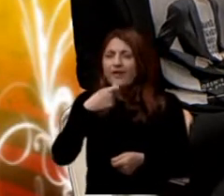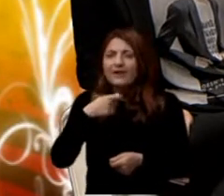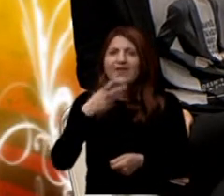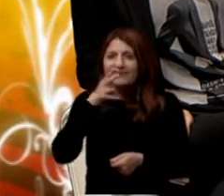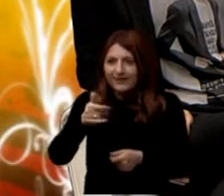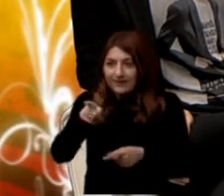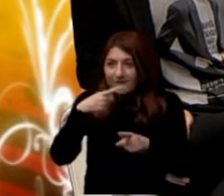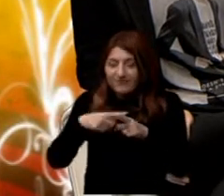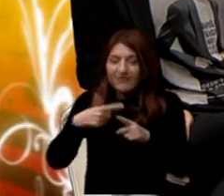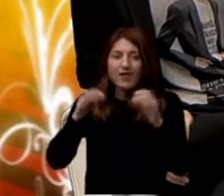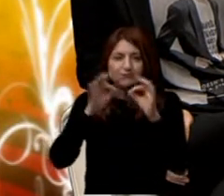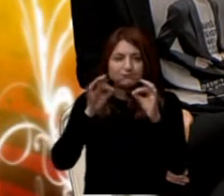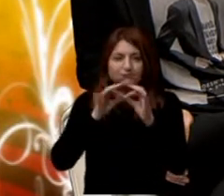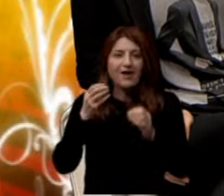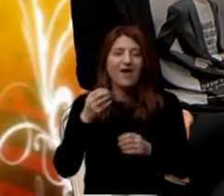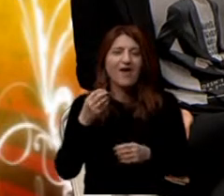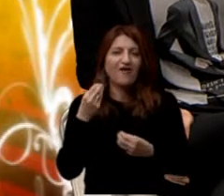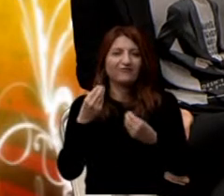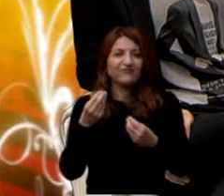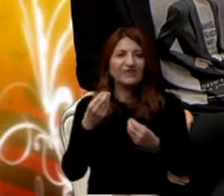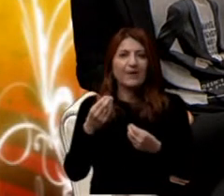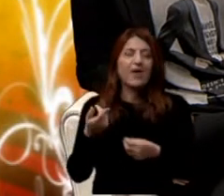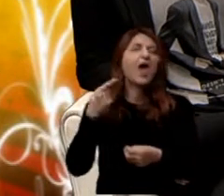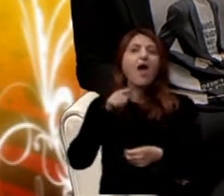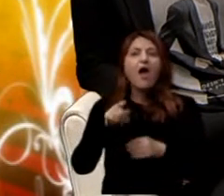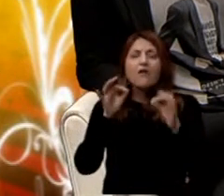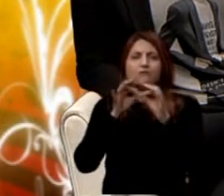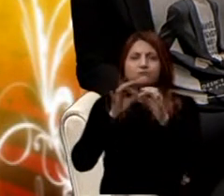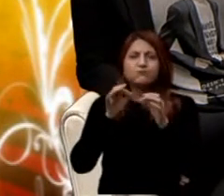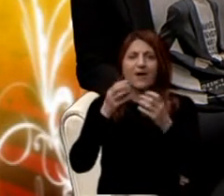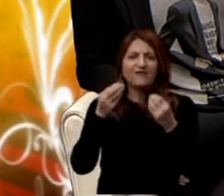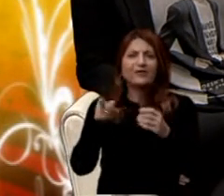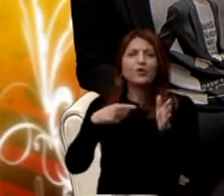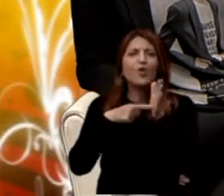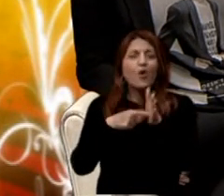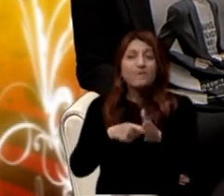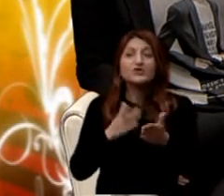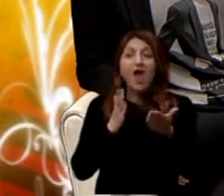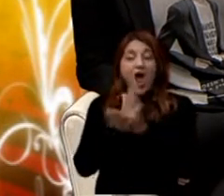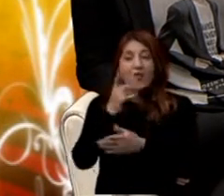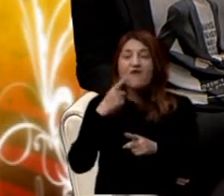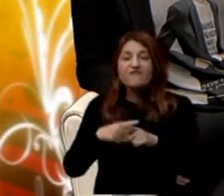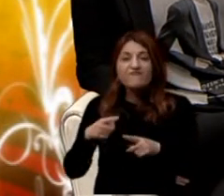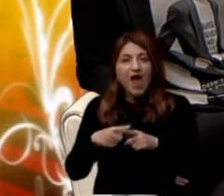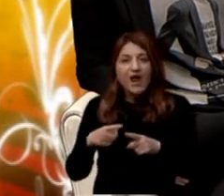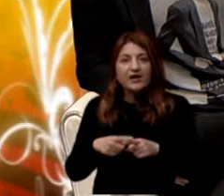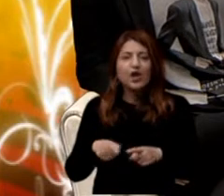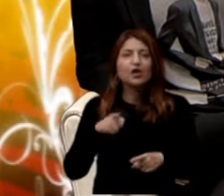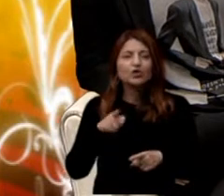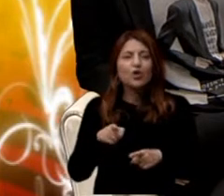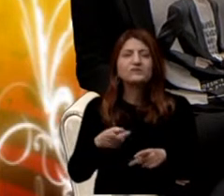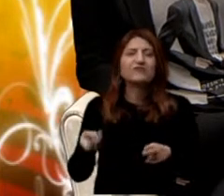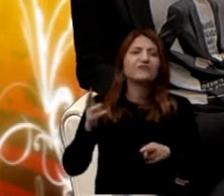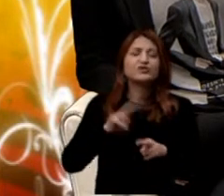konkretno B vitamina koji se pokazao izuzetno značajnim ako je nedostatak, da je